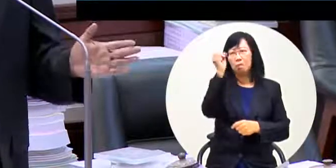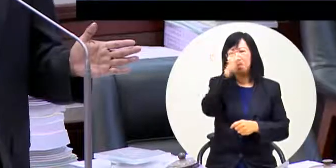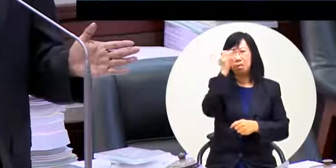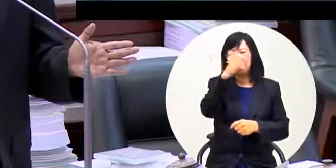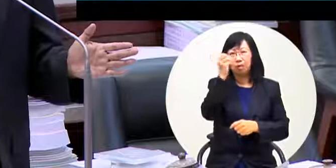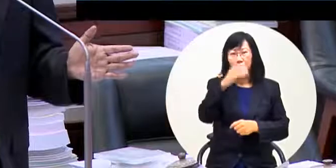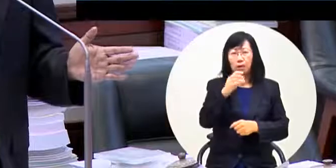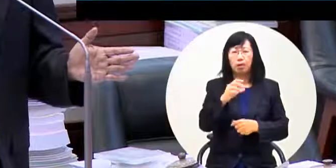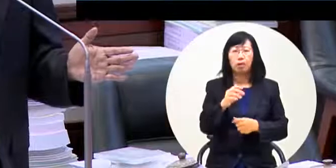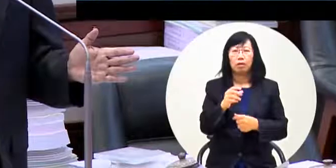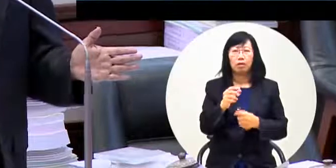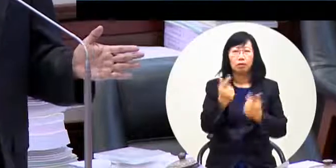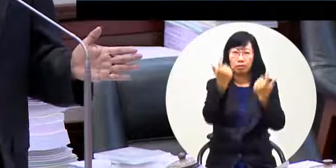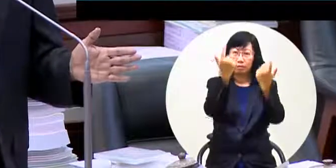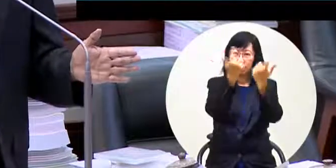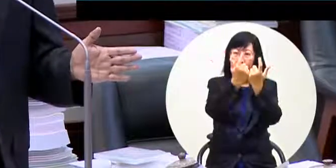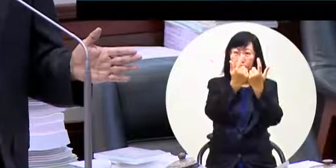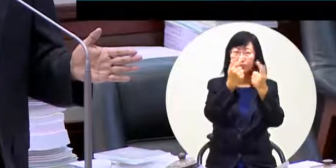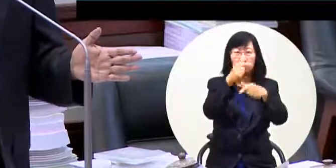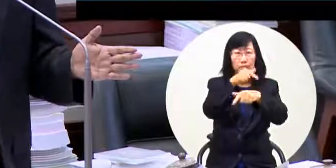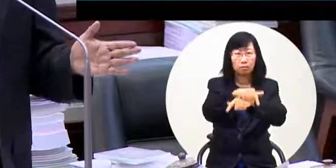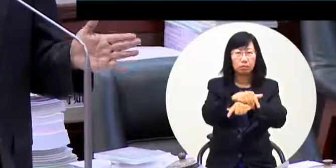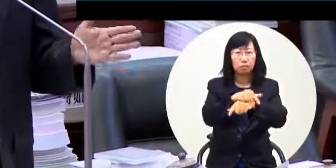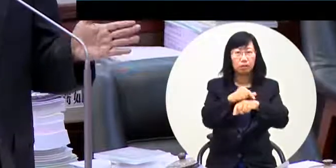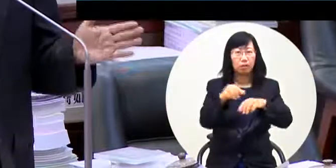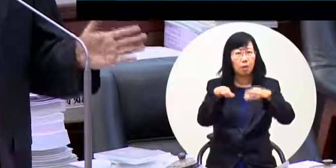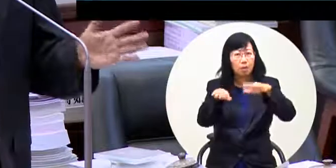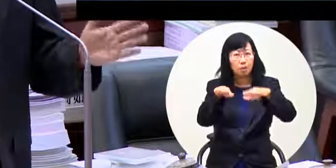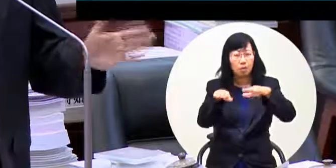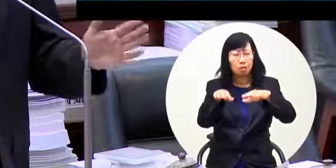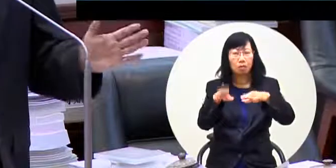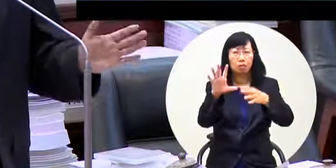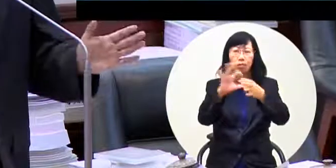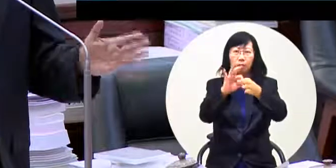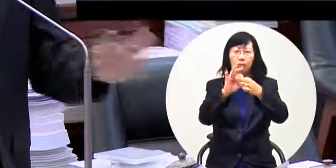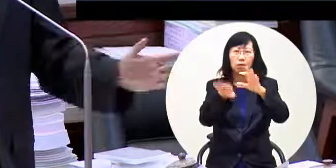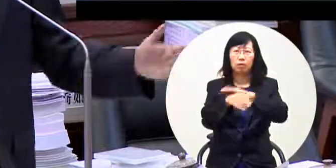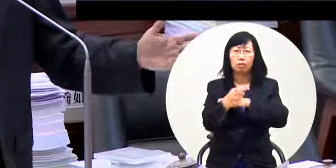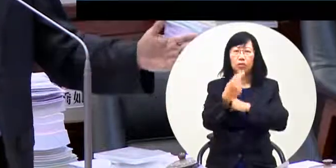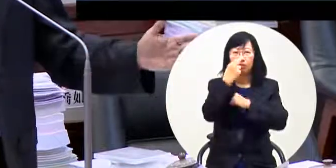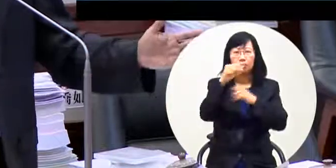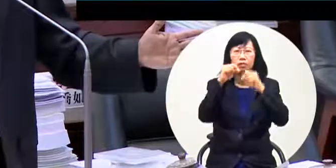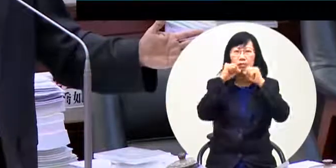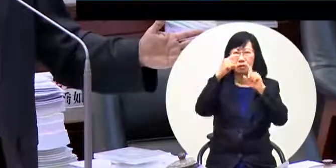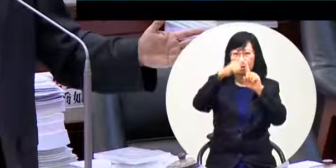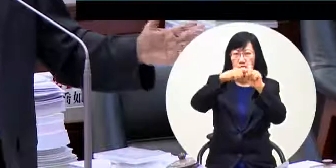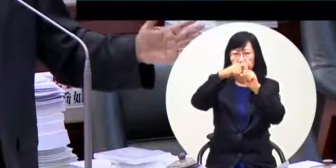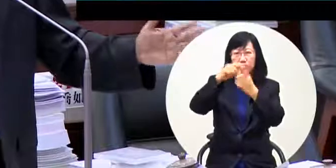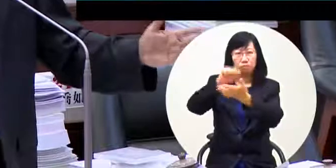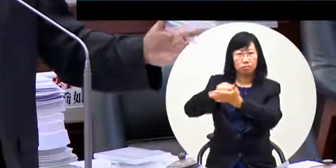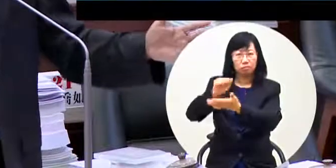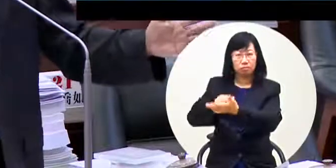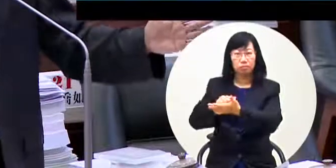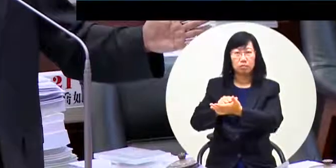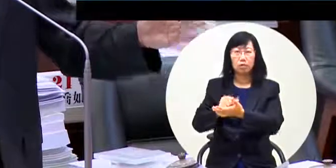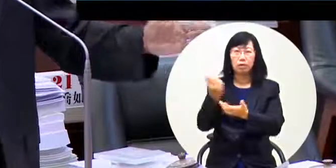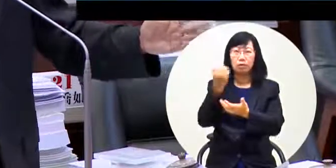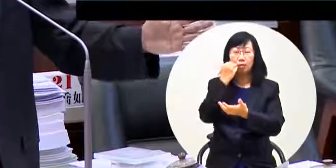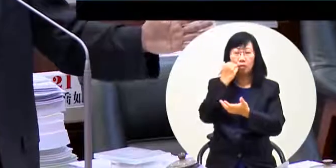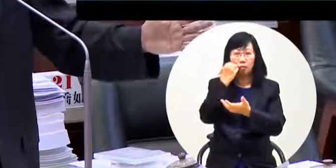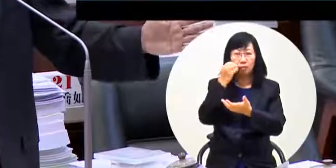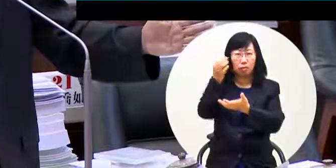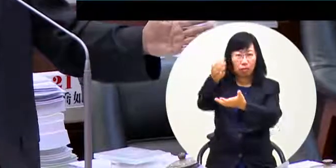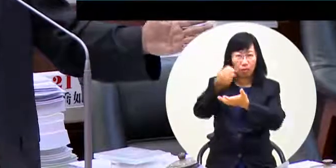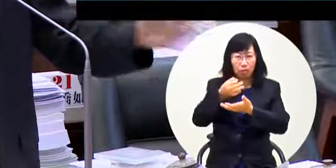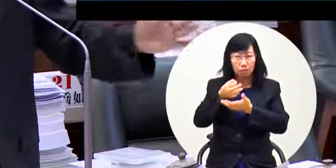的空气品质多喝是安呢？领愈少钱的空气愈歹，统筹分配权领